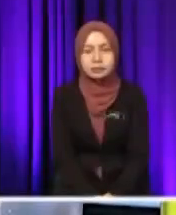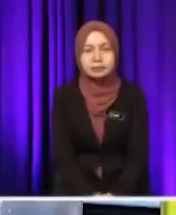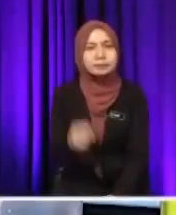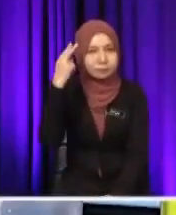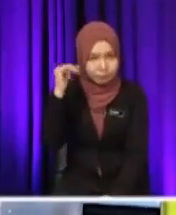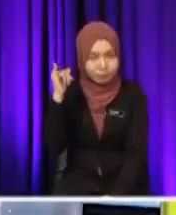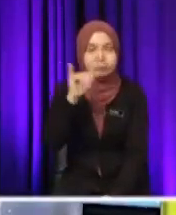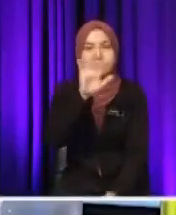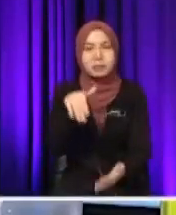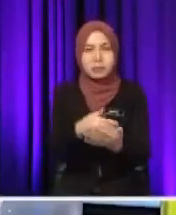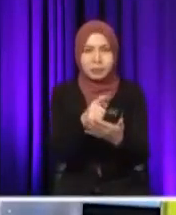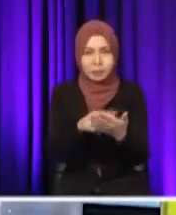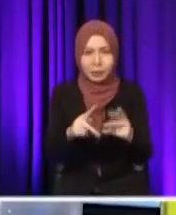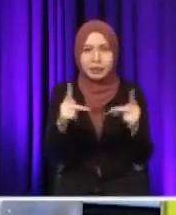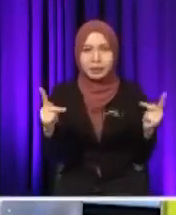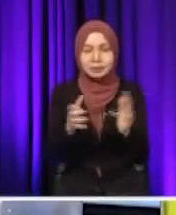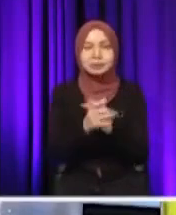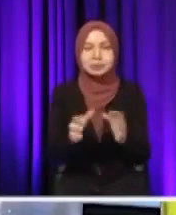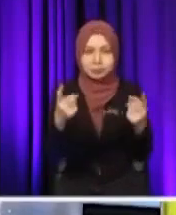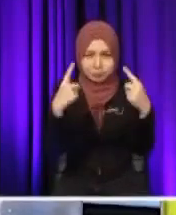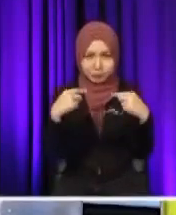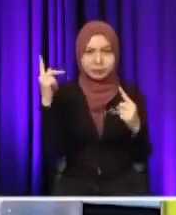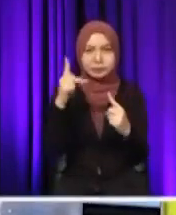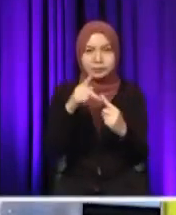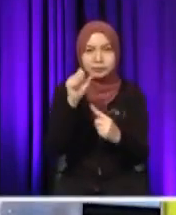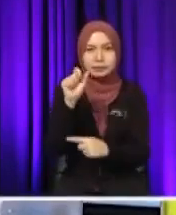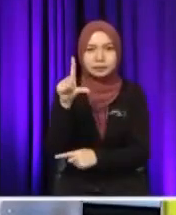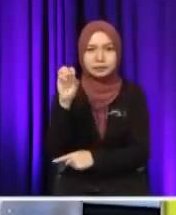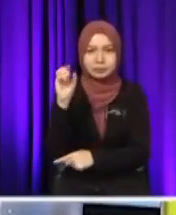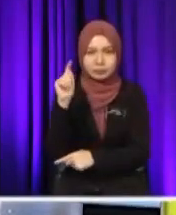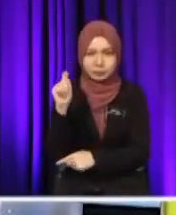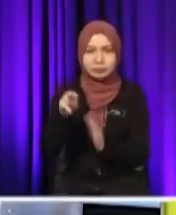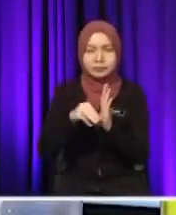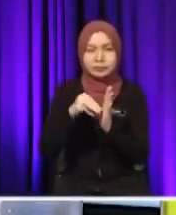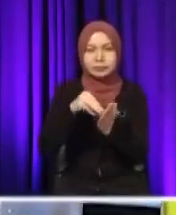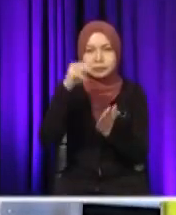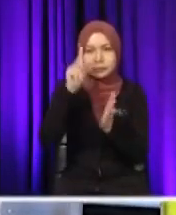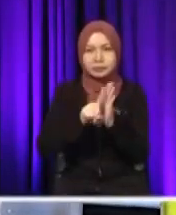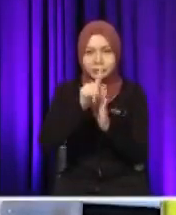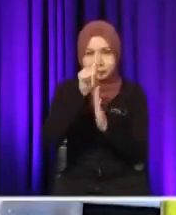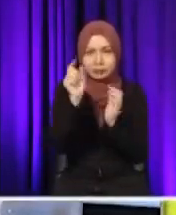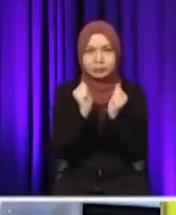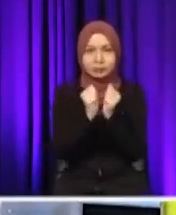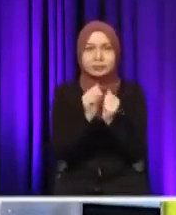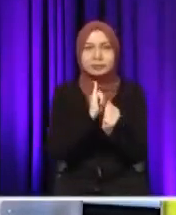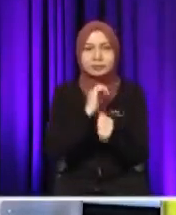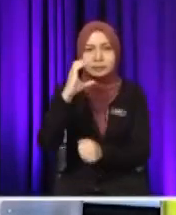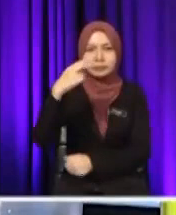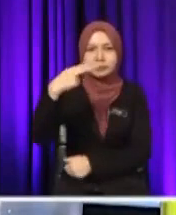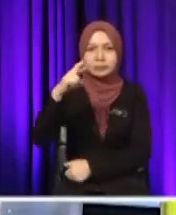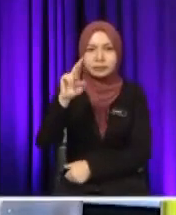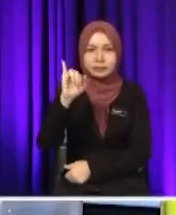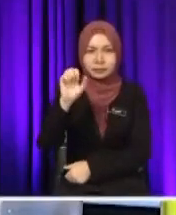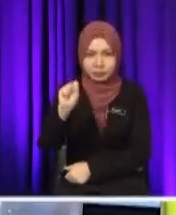Hai semua, apa khabar? Selamat datang ke slot menengah atas bersama saya Chris MJ untuk mata pelajaran